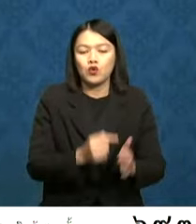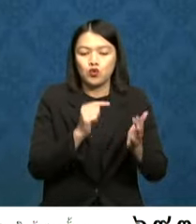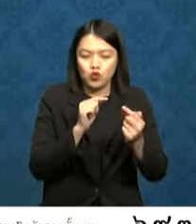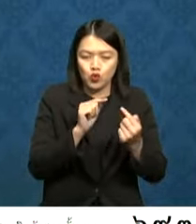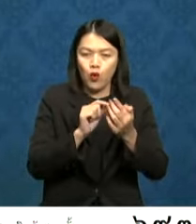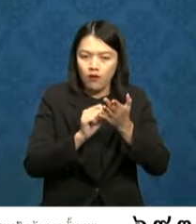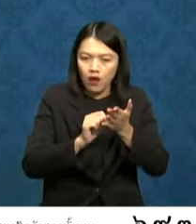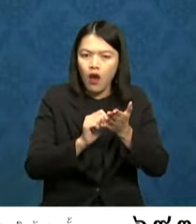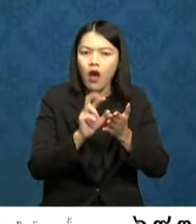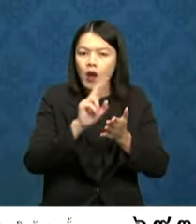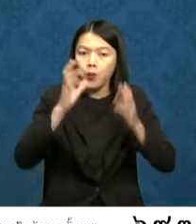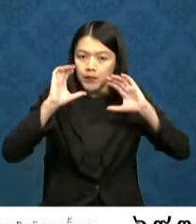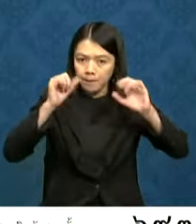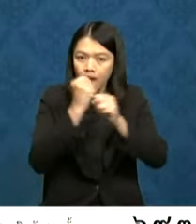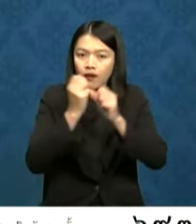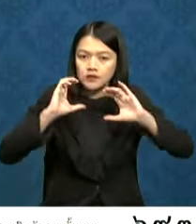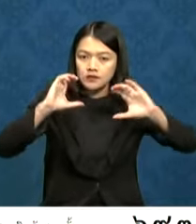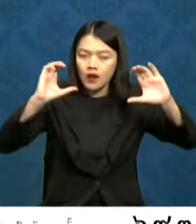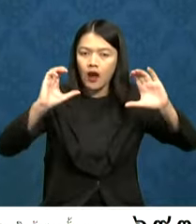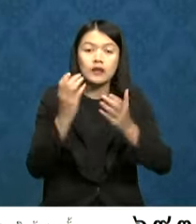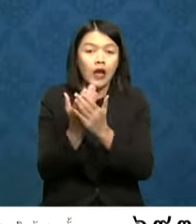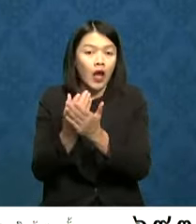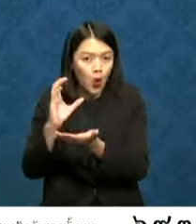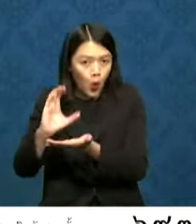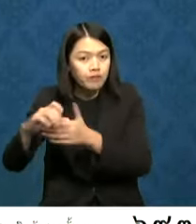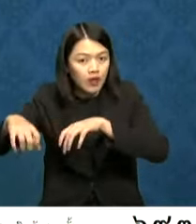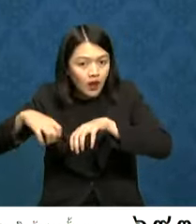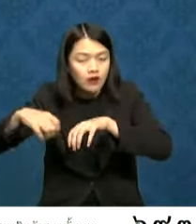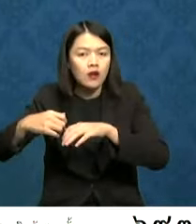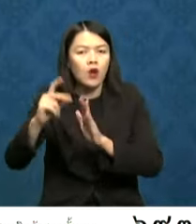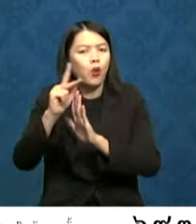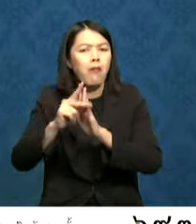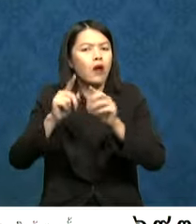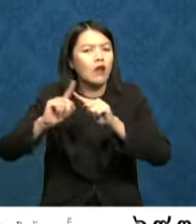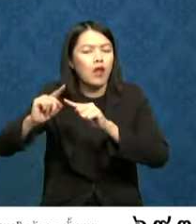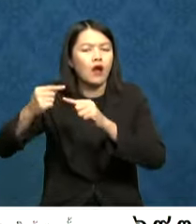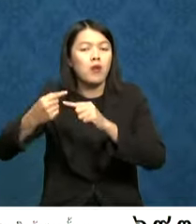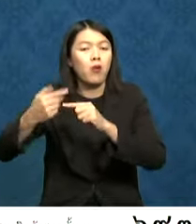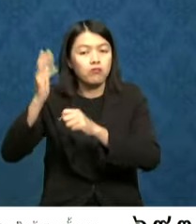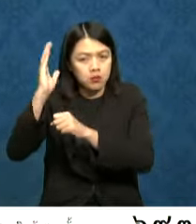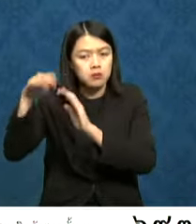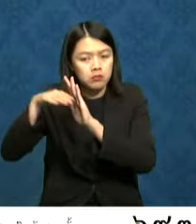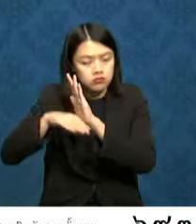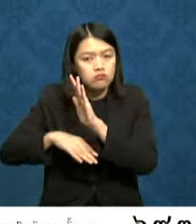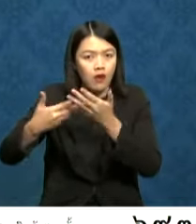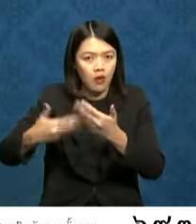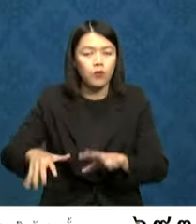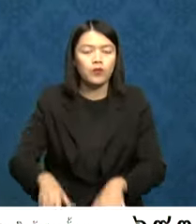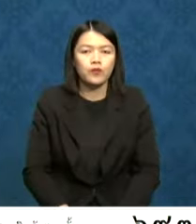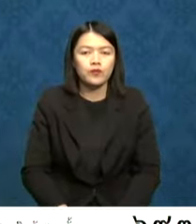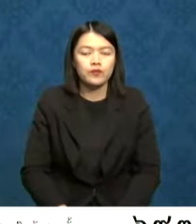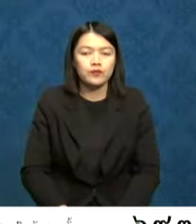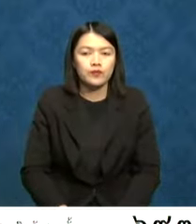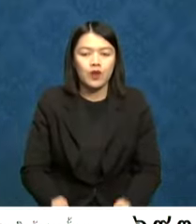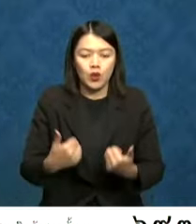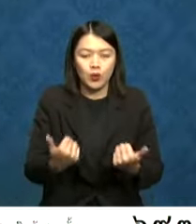ปฏิรูประบบราชการการปฏิรูประบบงบประมาณรวมถึงกฎหมายอื่นๆที่เกี่ยวข้องที่ผมได้อภิปรายไปแล้ววันนี้